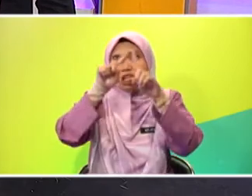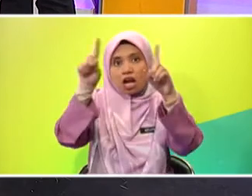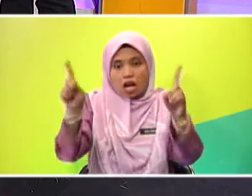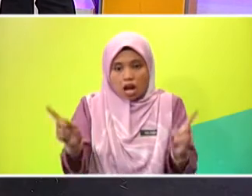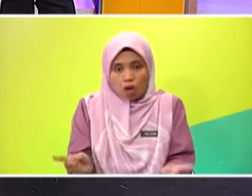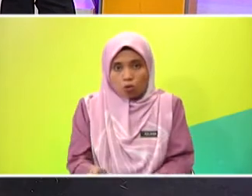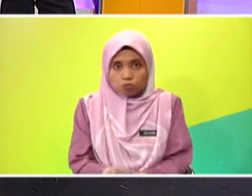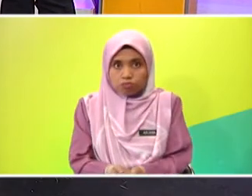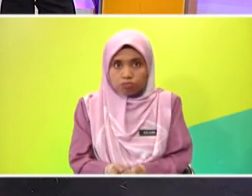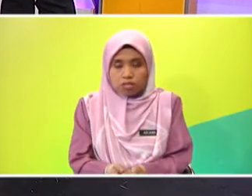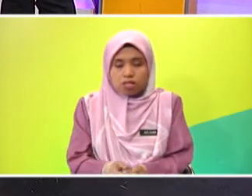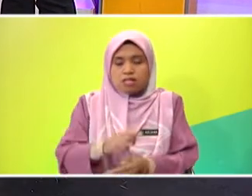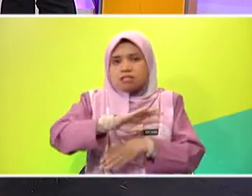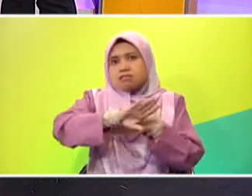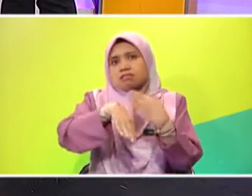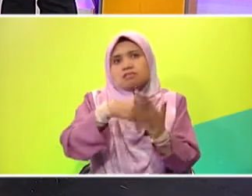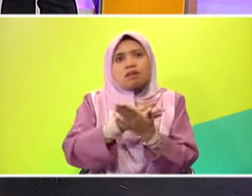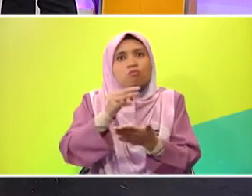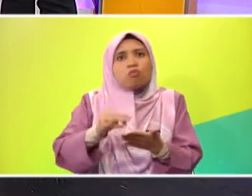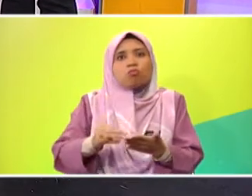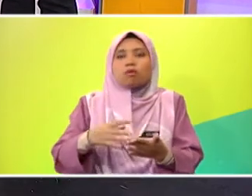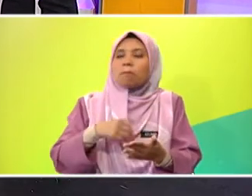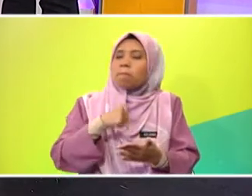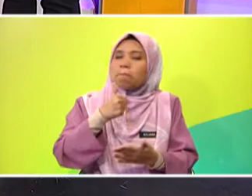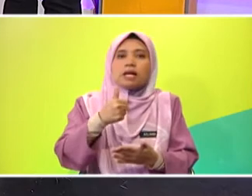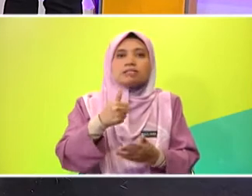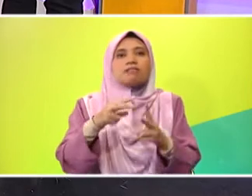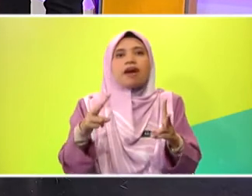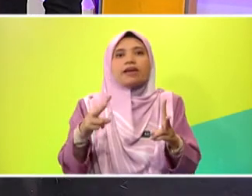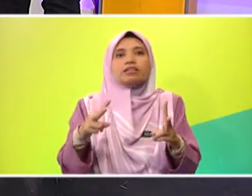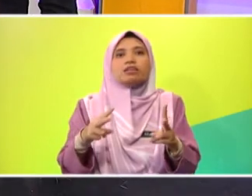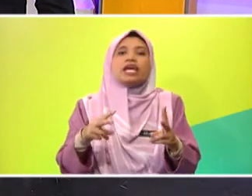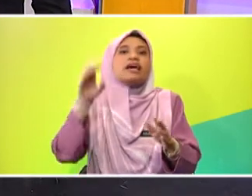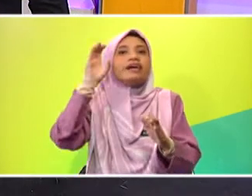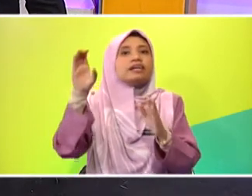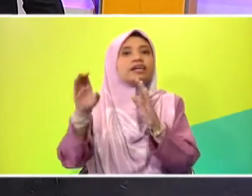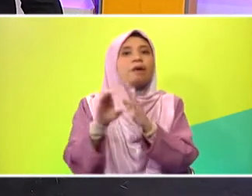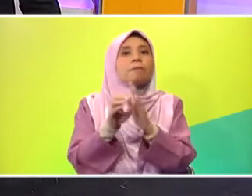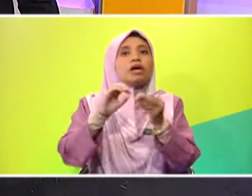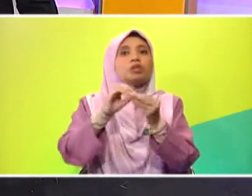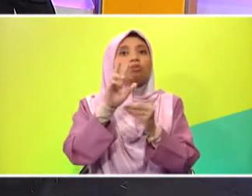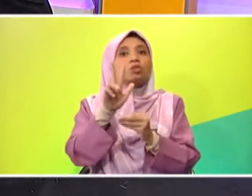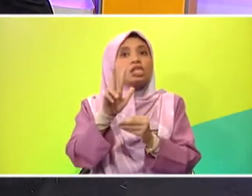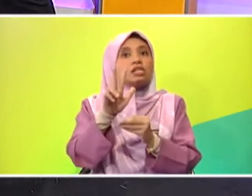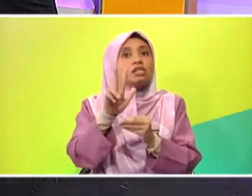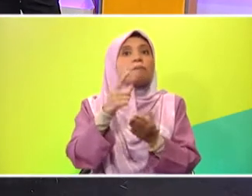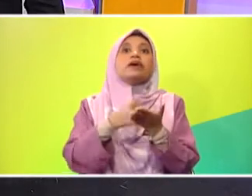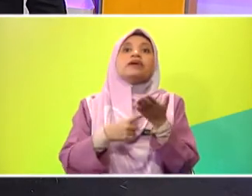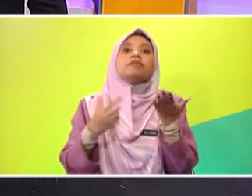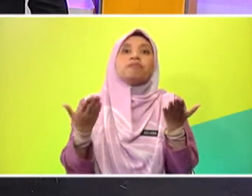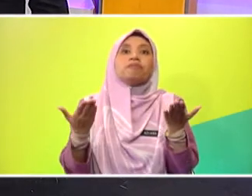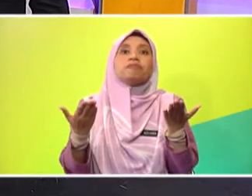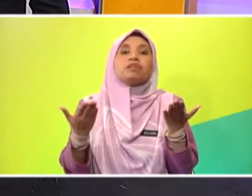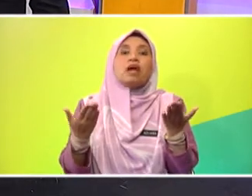tri badmood murid yang menyertai juga astronout by gambar yang ketiga ke ini tengok sini adalah gambar